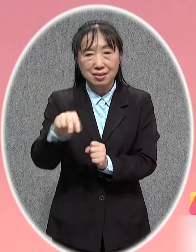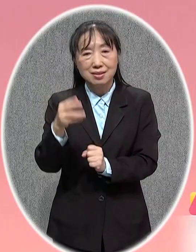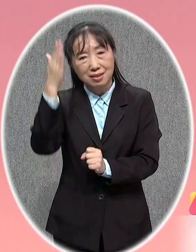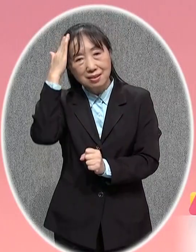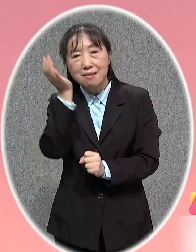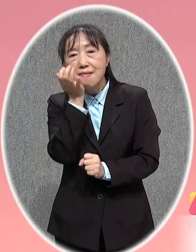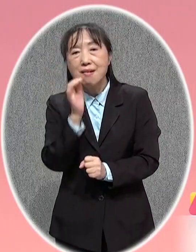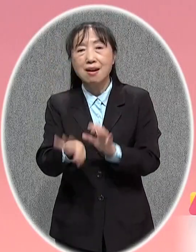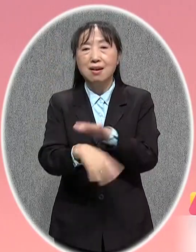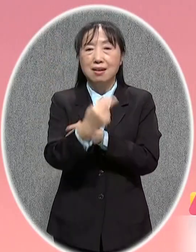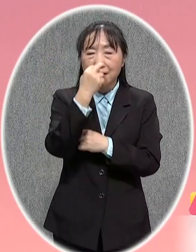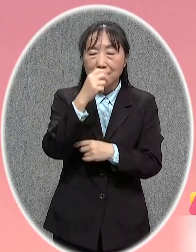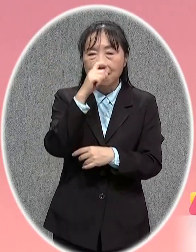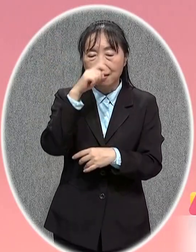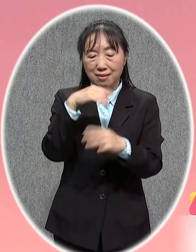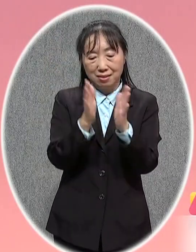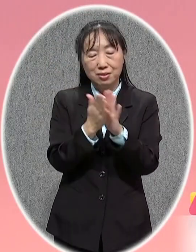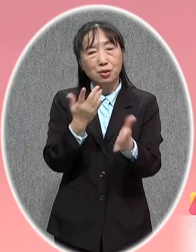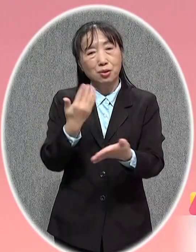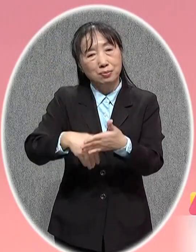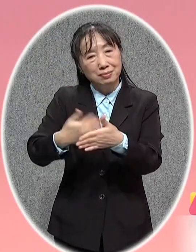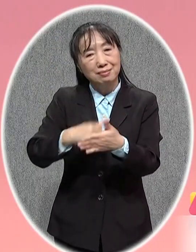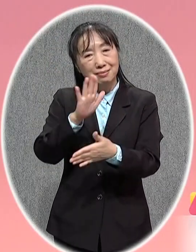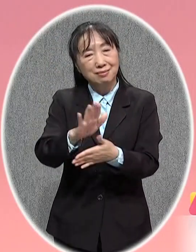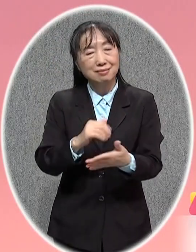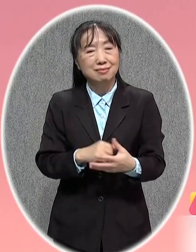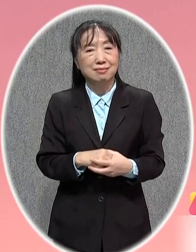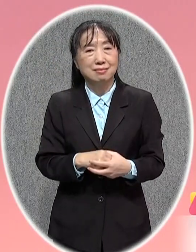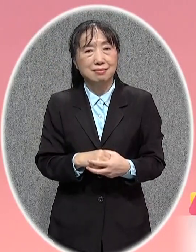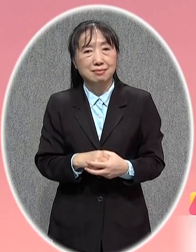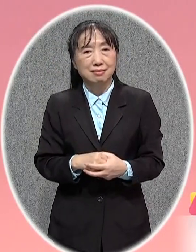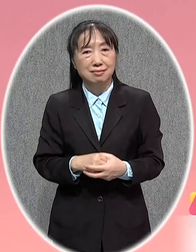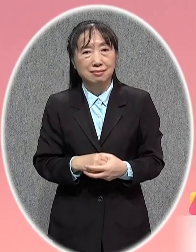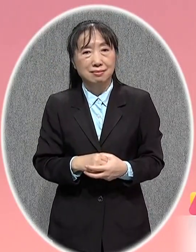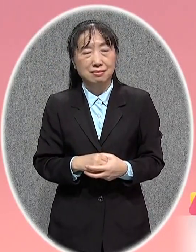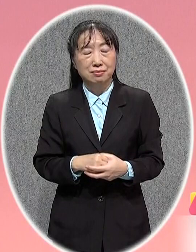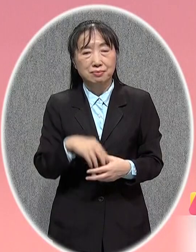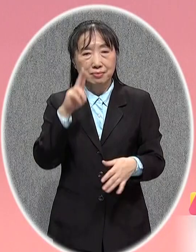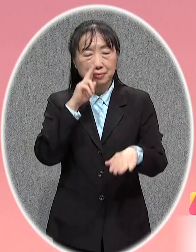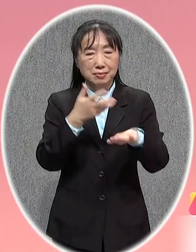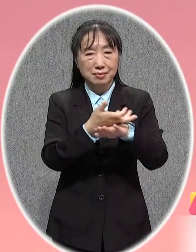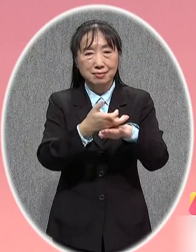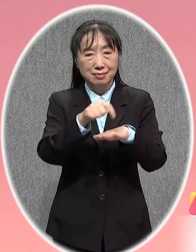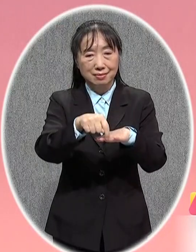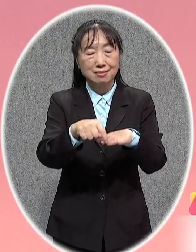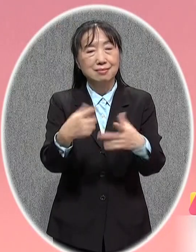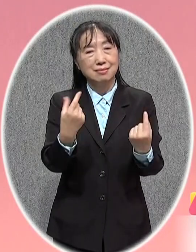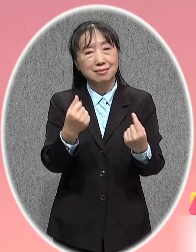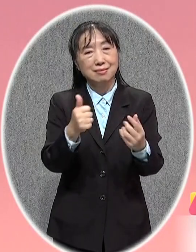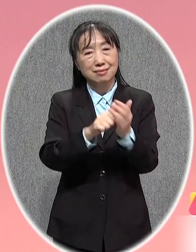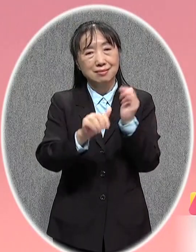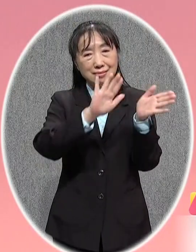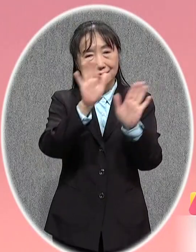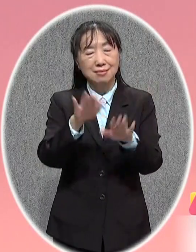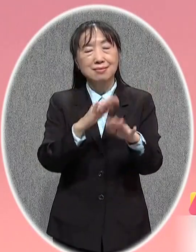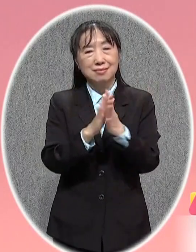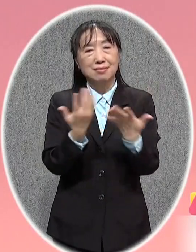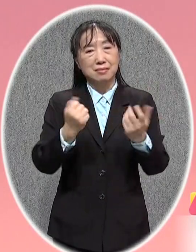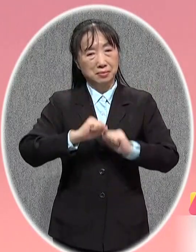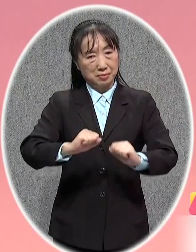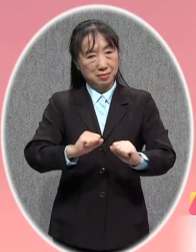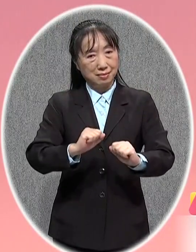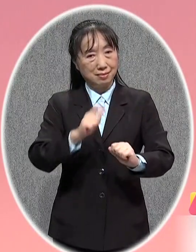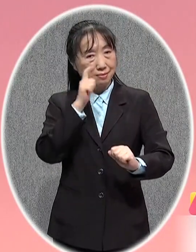空污、减碳的期程之下呢，其藻礁的生态系一样可以活得非常非常的